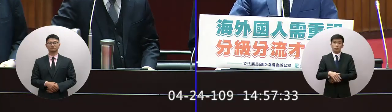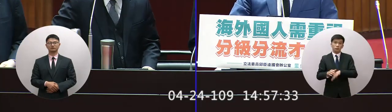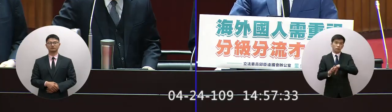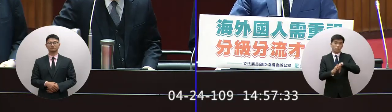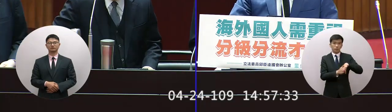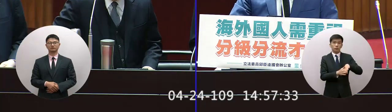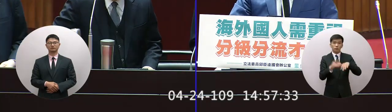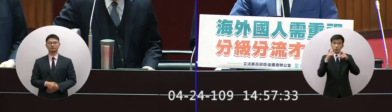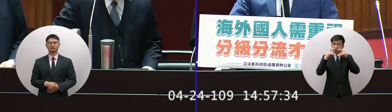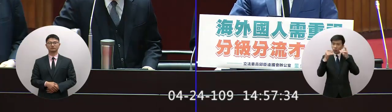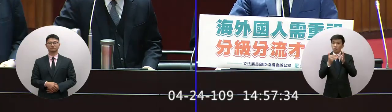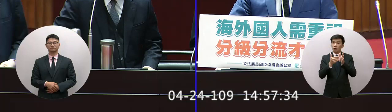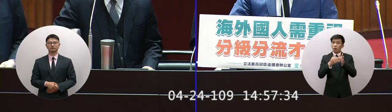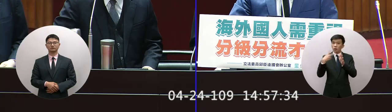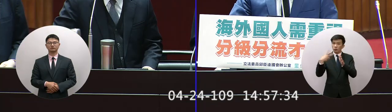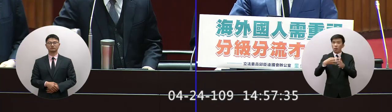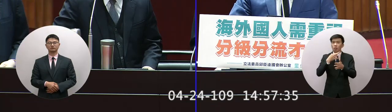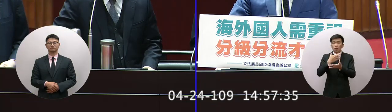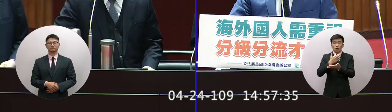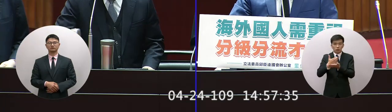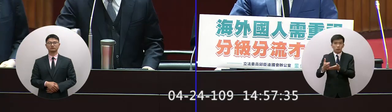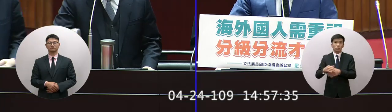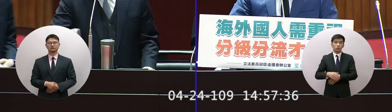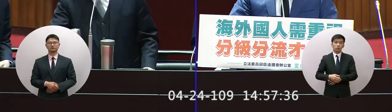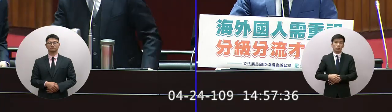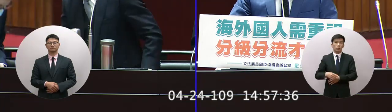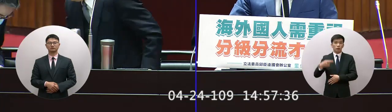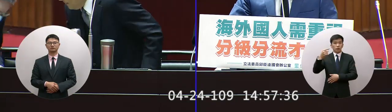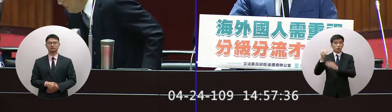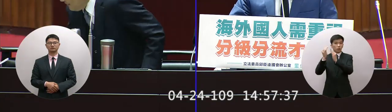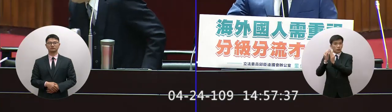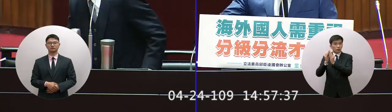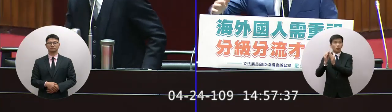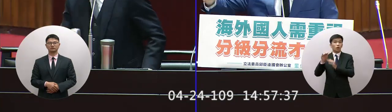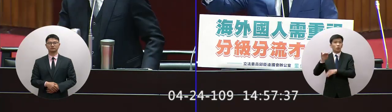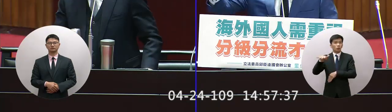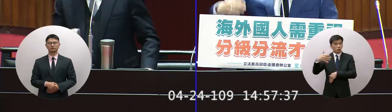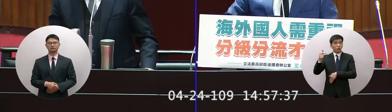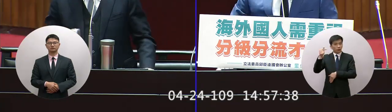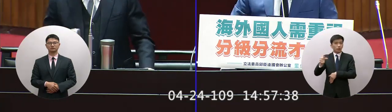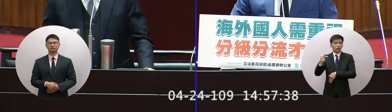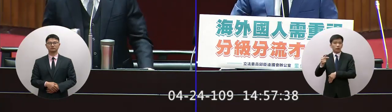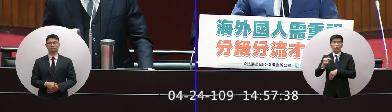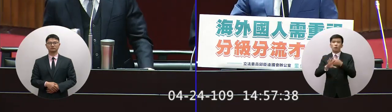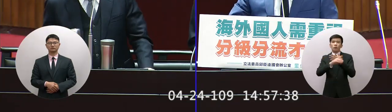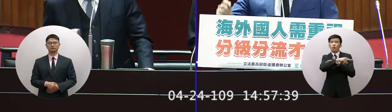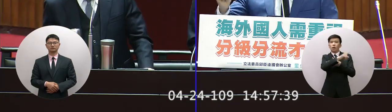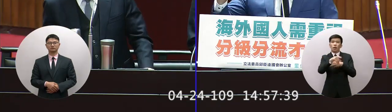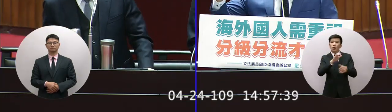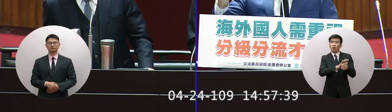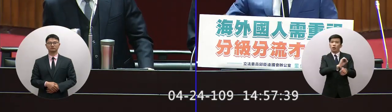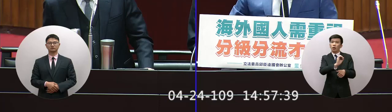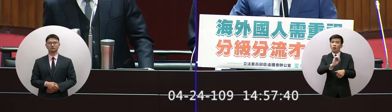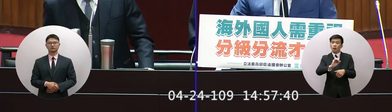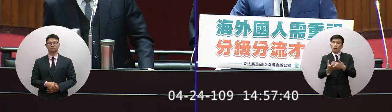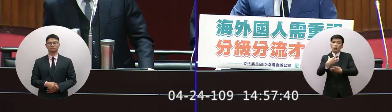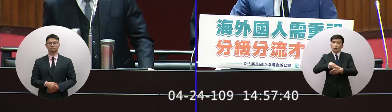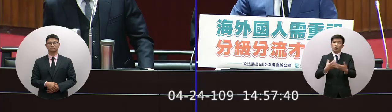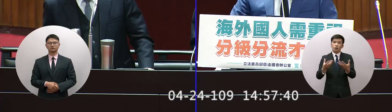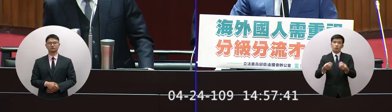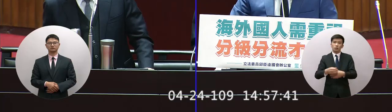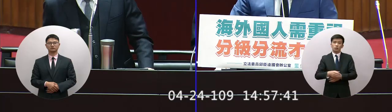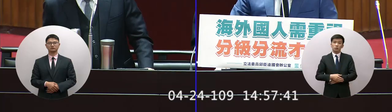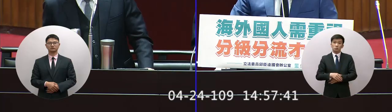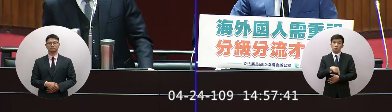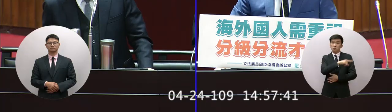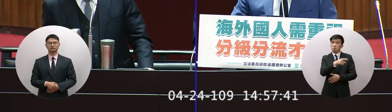呐、啊，因为整个纾困1兆500亿，对于海外台商完全没有包含到里面。那海外台商现在透过的方式是